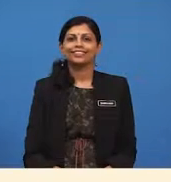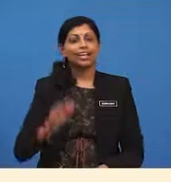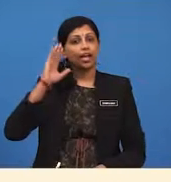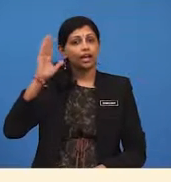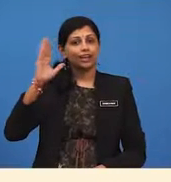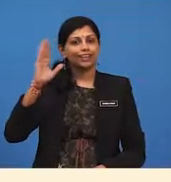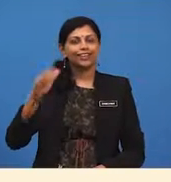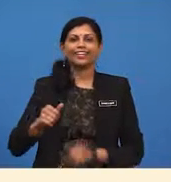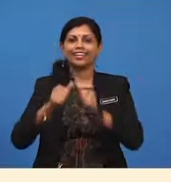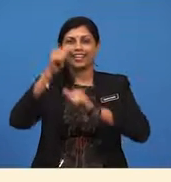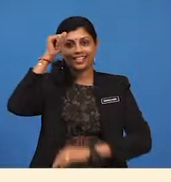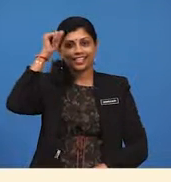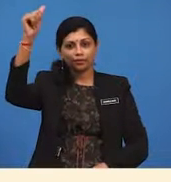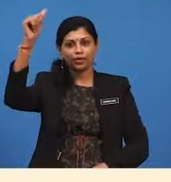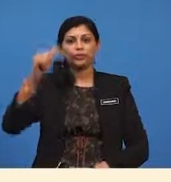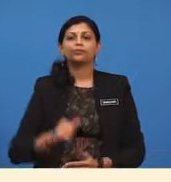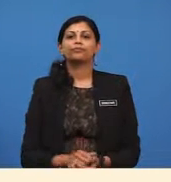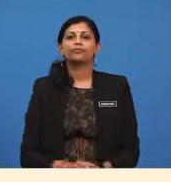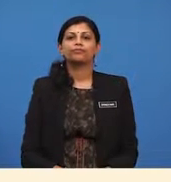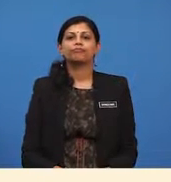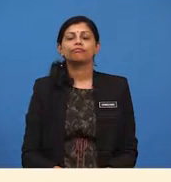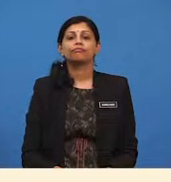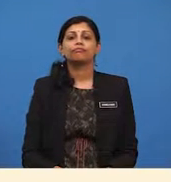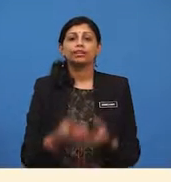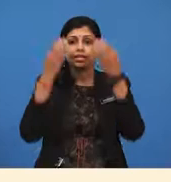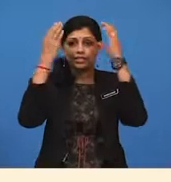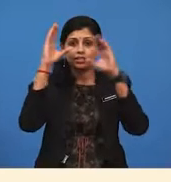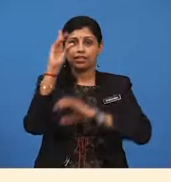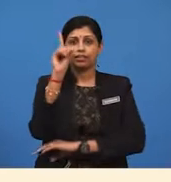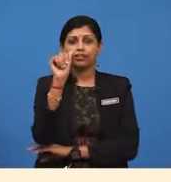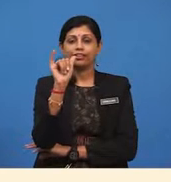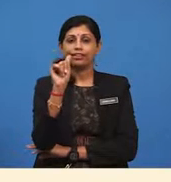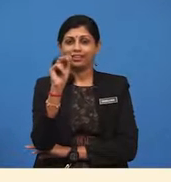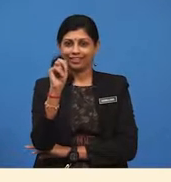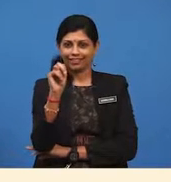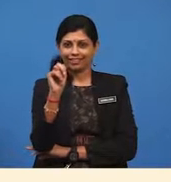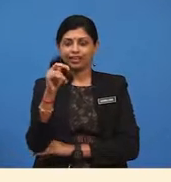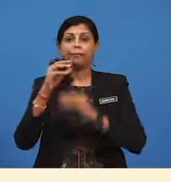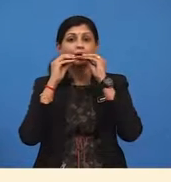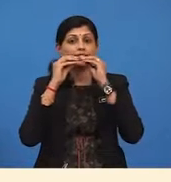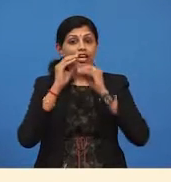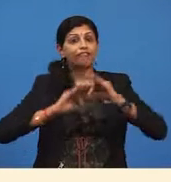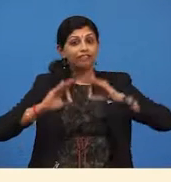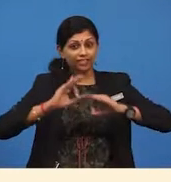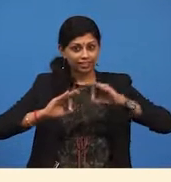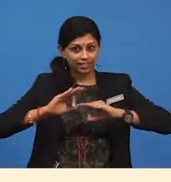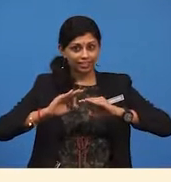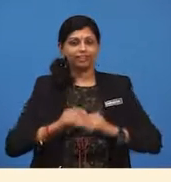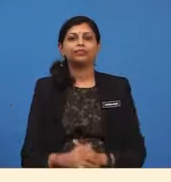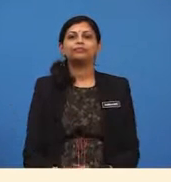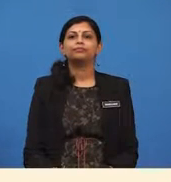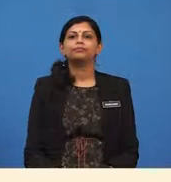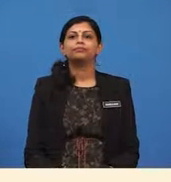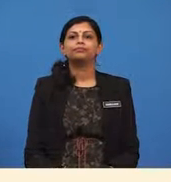Hai dan Assalamualaikum murid-murid. Saya Cikgu Dayang, Cikgu Fizik seanda. Pada kali ini akan mengajar murid-murid